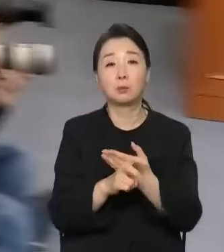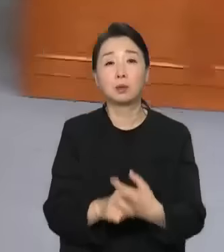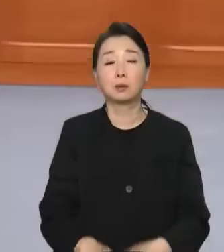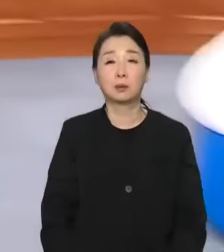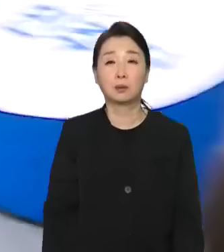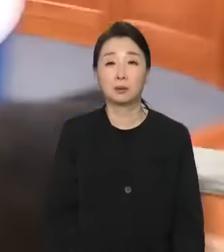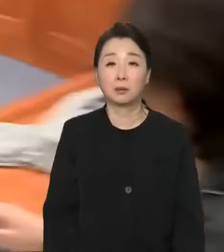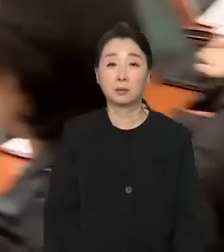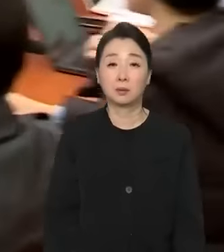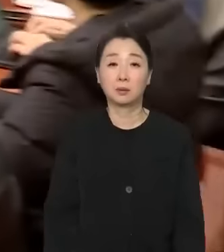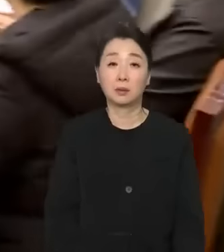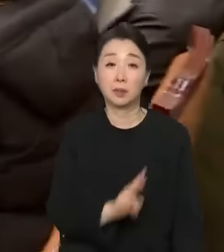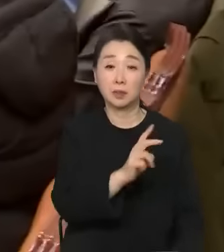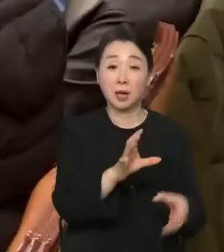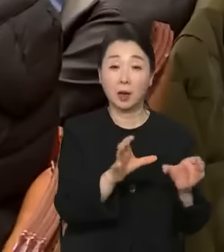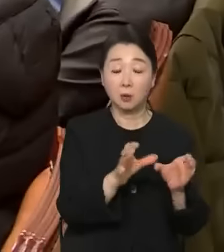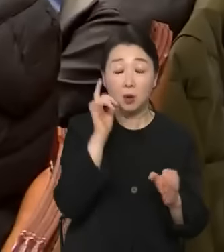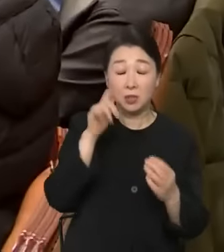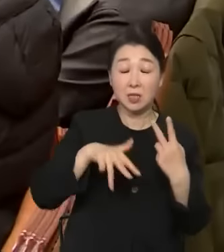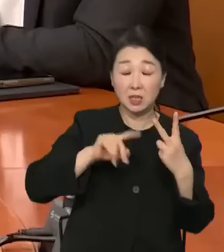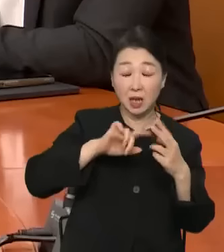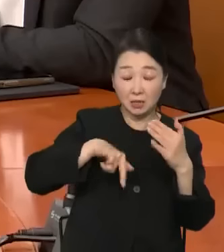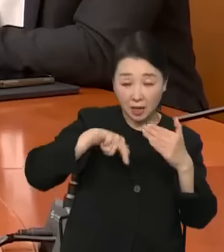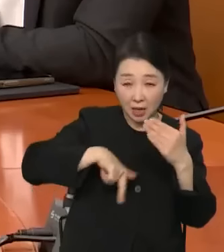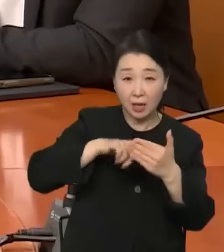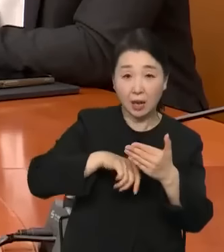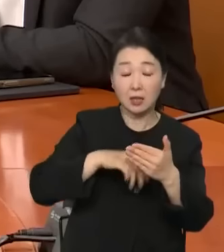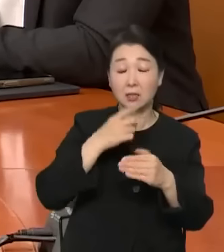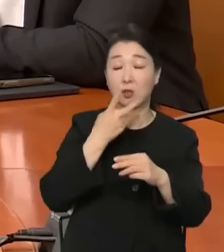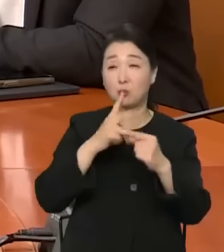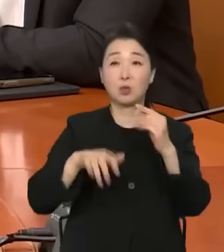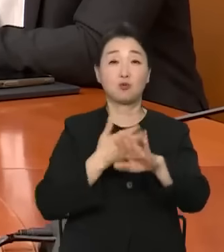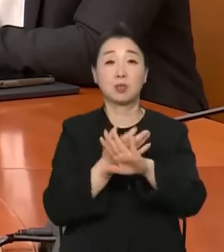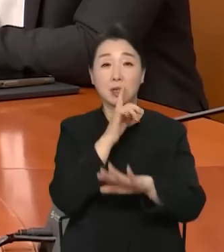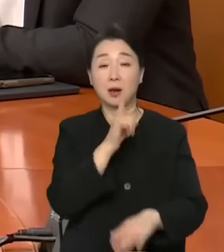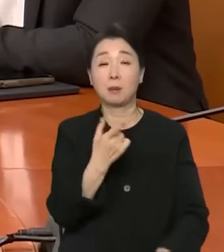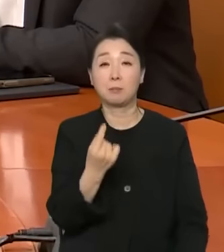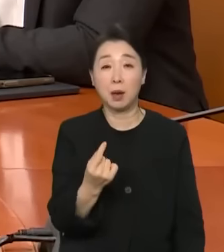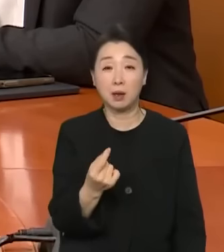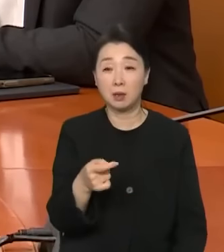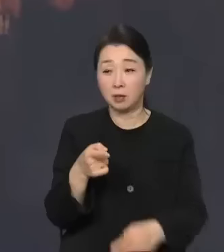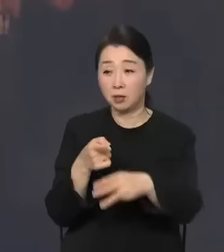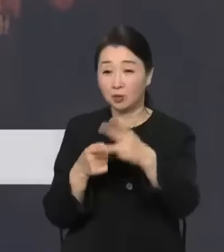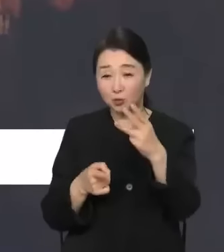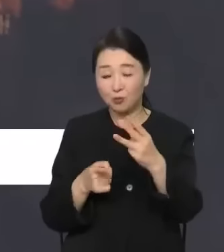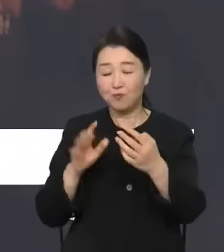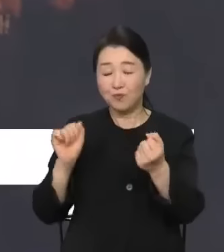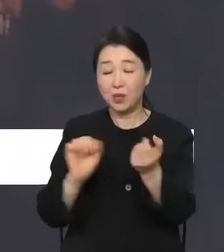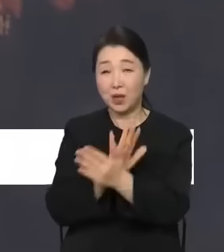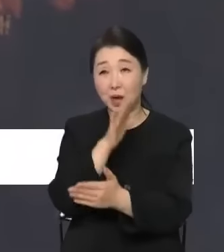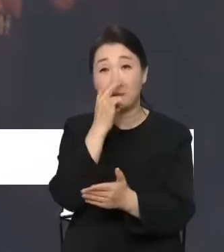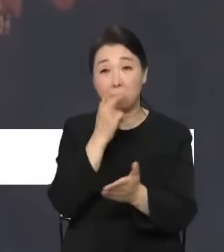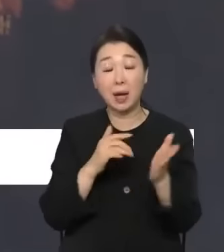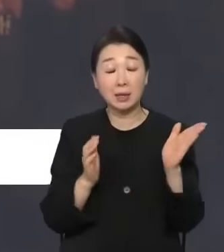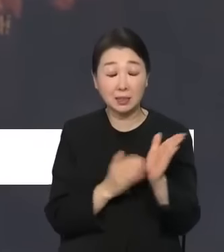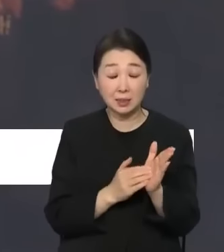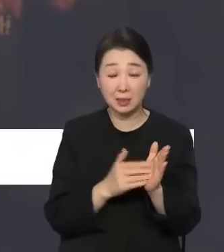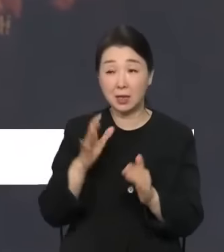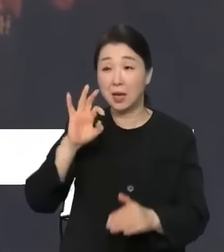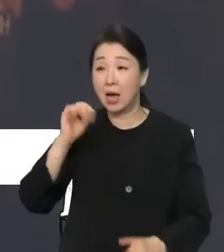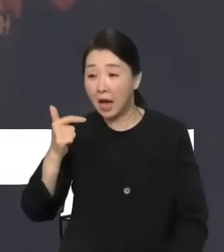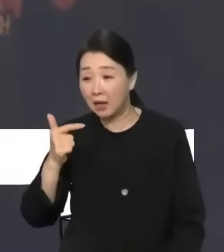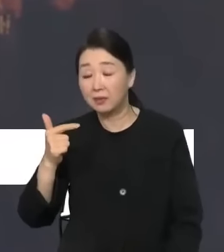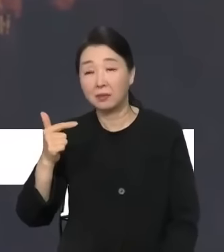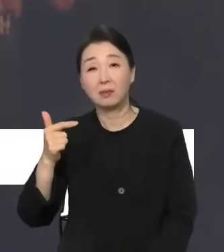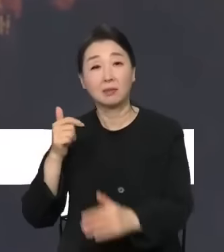야권에선 2차 내란 제 2의 쿠테타는 표현까지 나왔습니다 윤성열 내란이 한동훈 한덕수 검찰